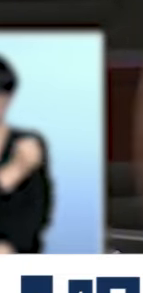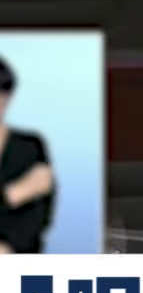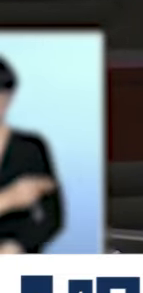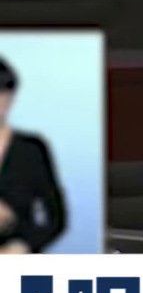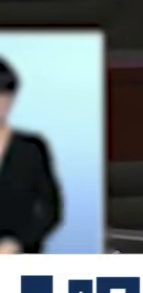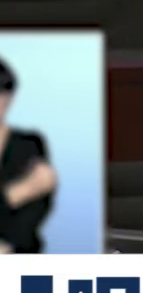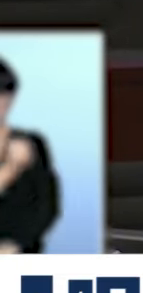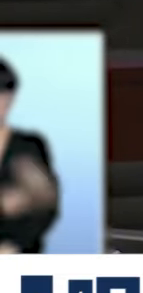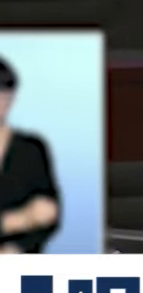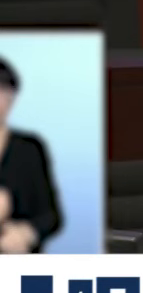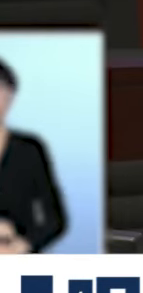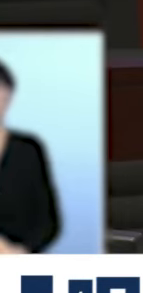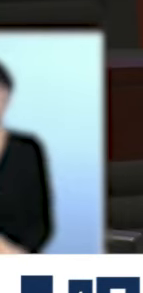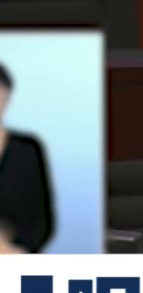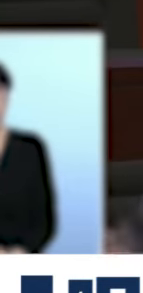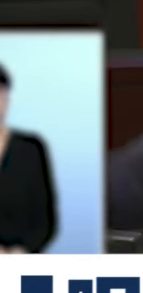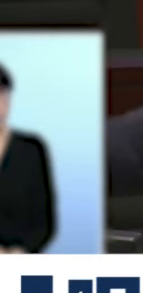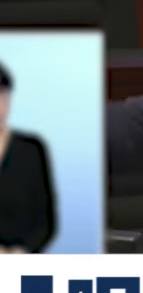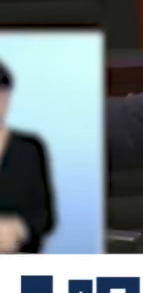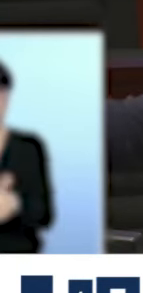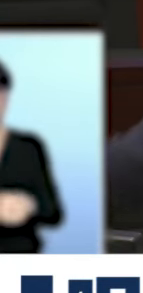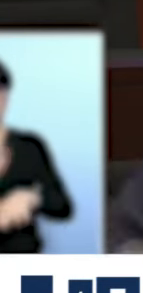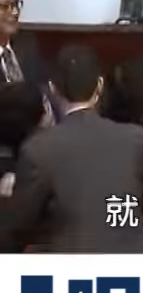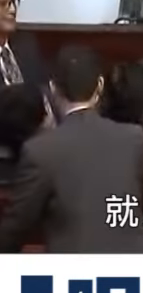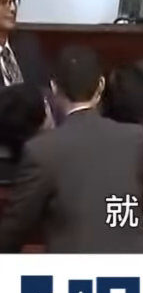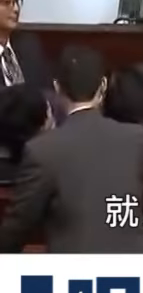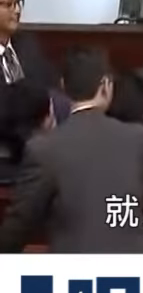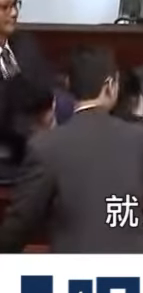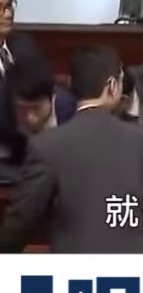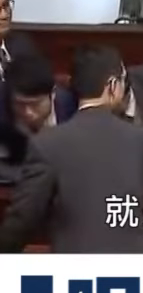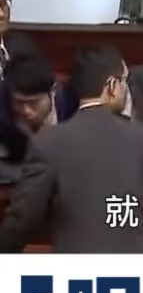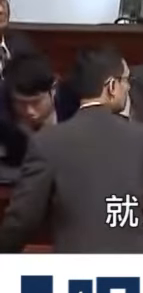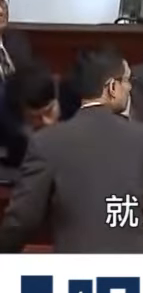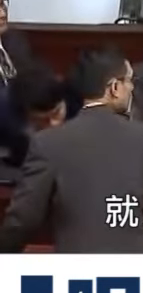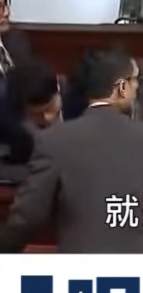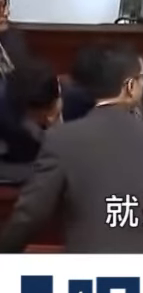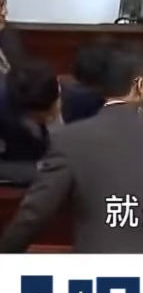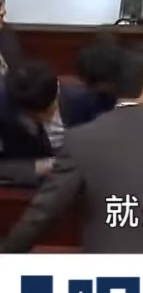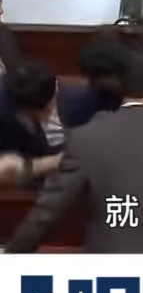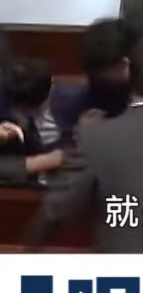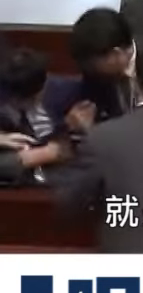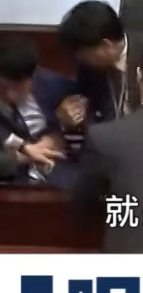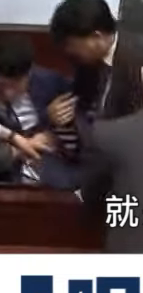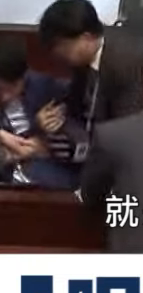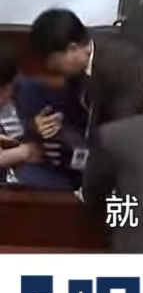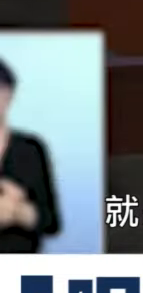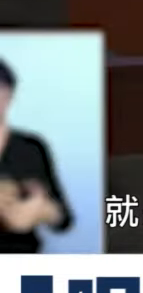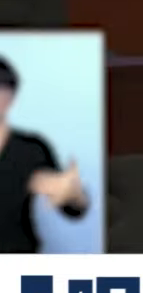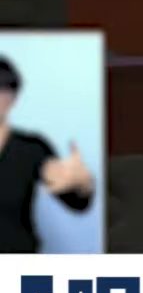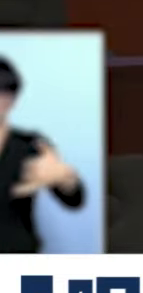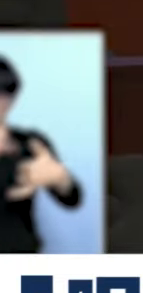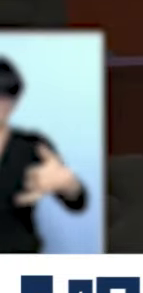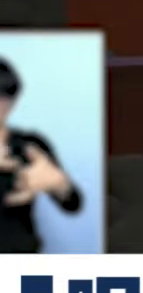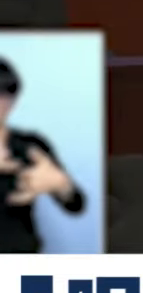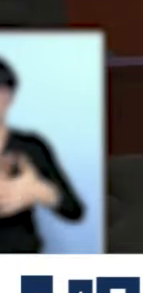辛苦的，一路這樣嚼他。明天各位保安員記住準時上班，就是打你甚至是傷害你身體的議員，